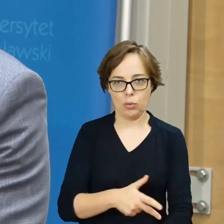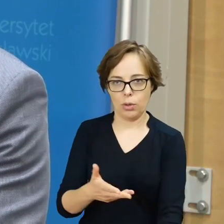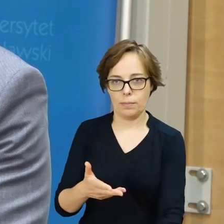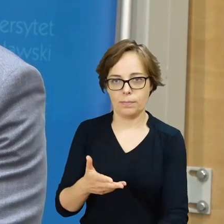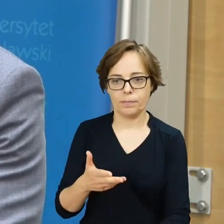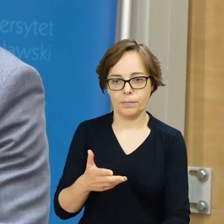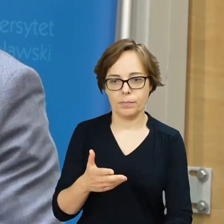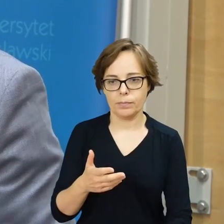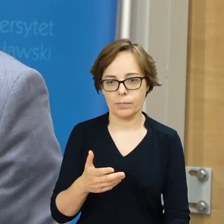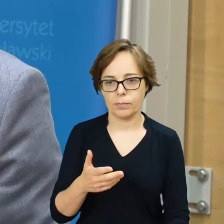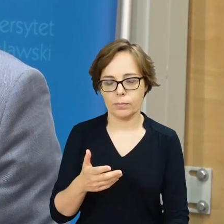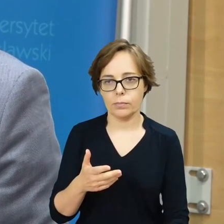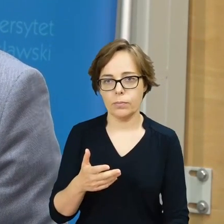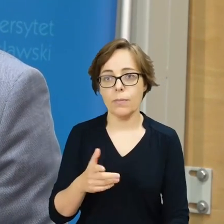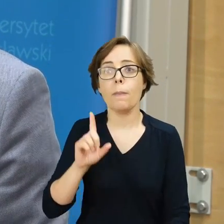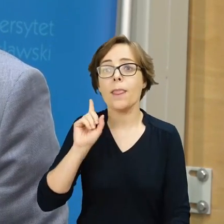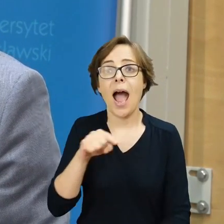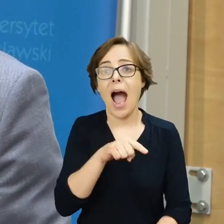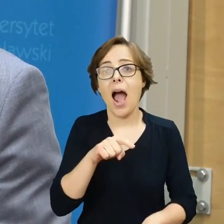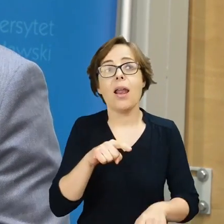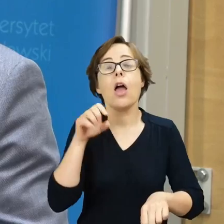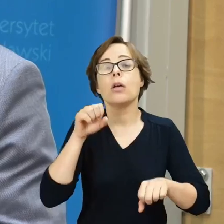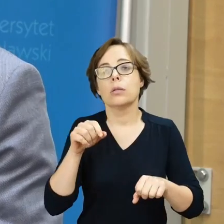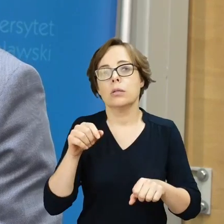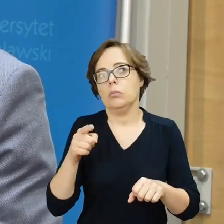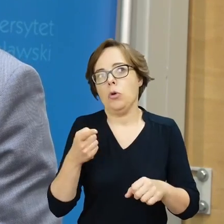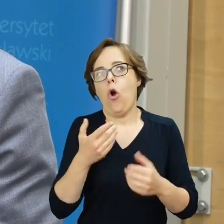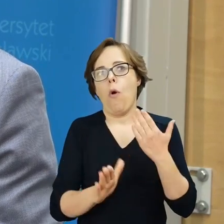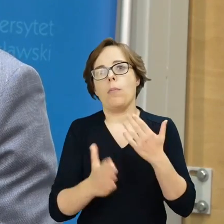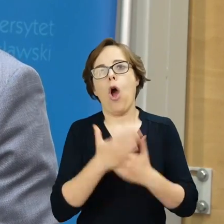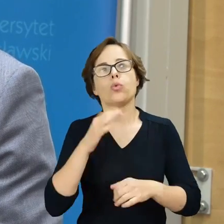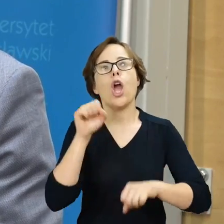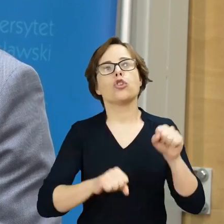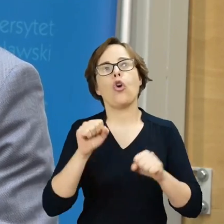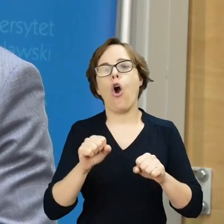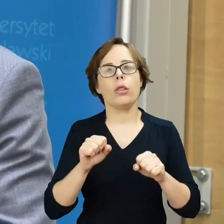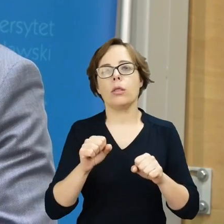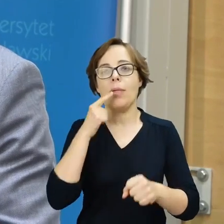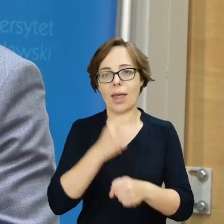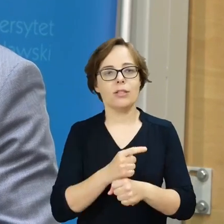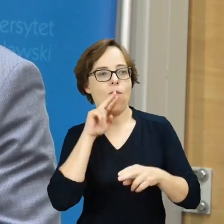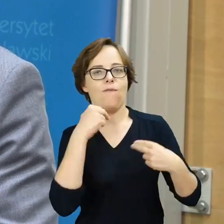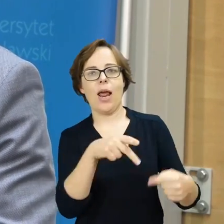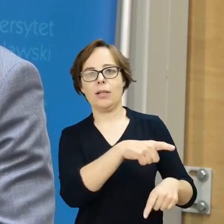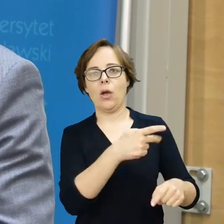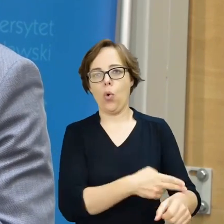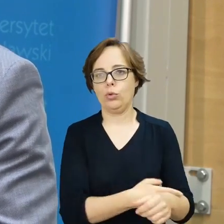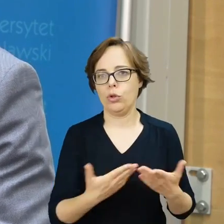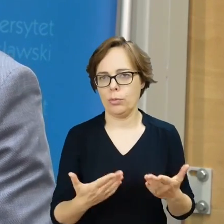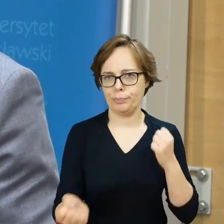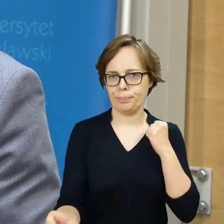jest moja sytuacja? Sąd mówi, no sprawa wraca do ponownego rozpoznania. Nie rozumieją ludzie tej istoty, ale to jest związane właśnie z tym,